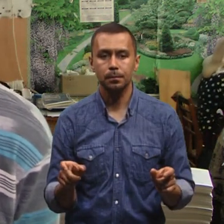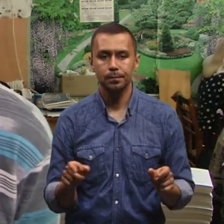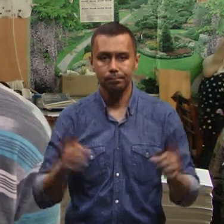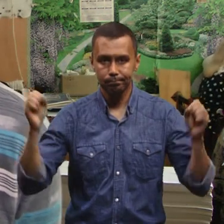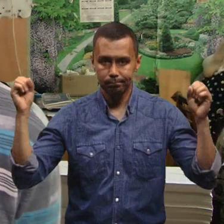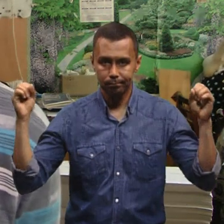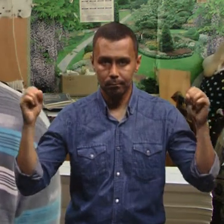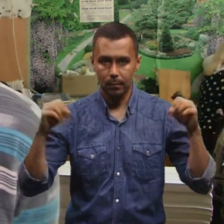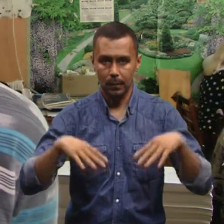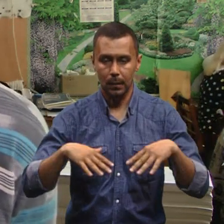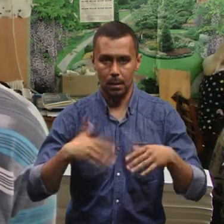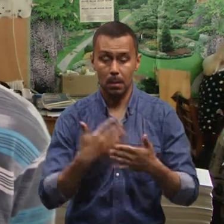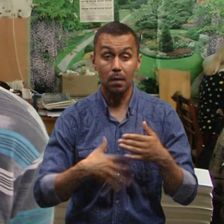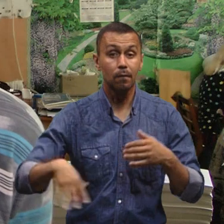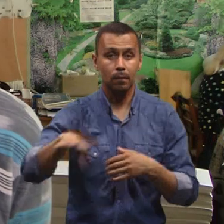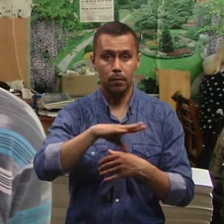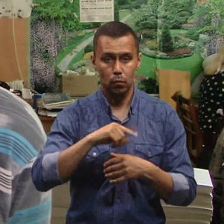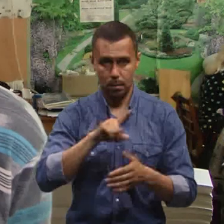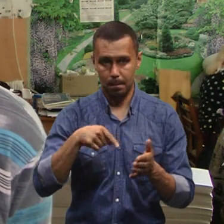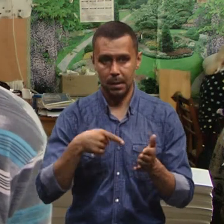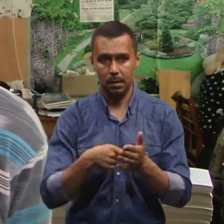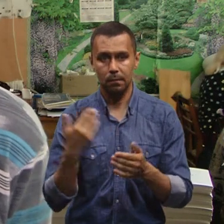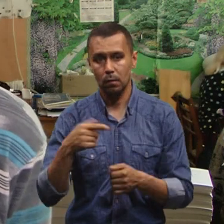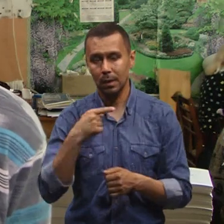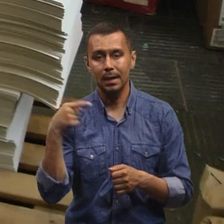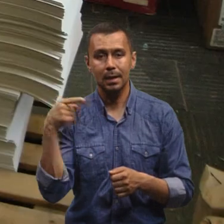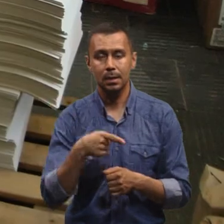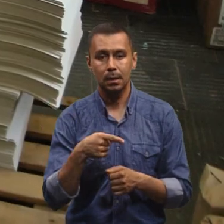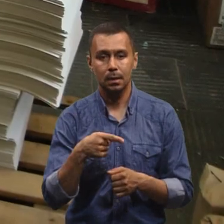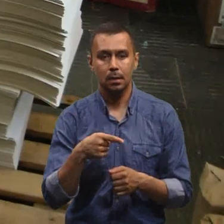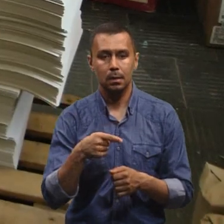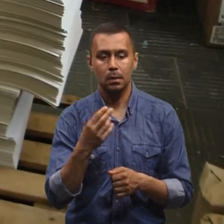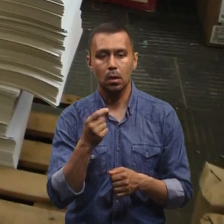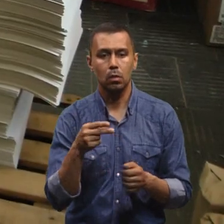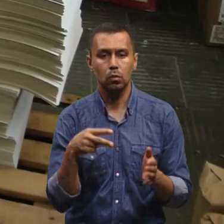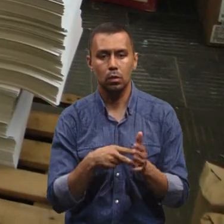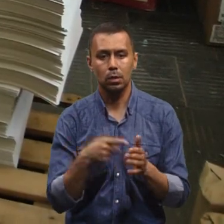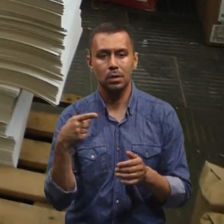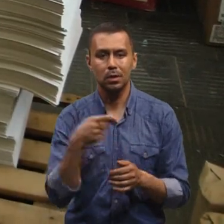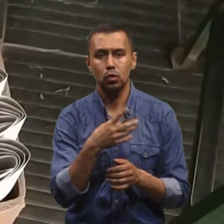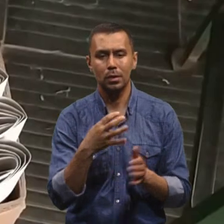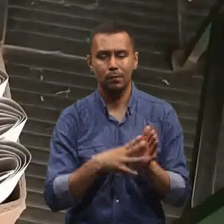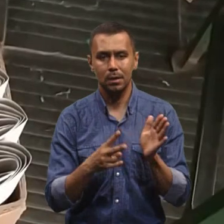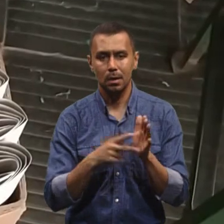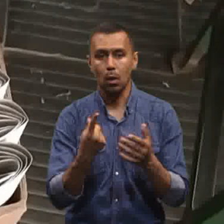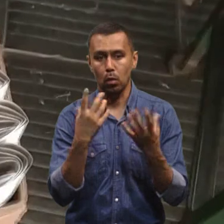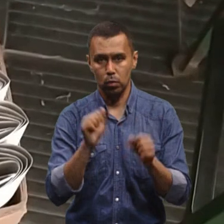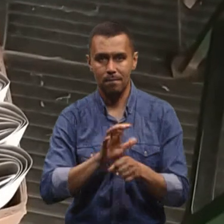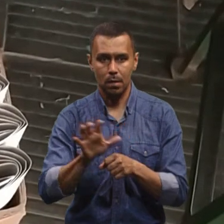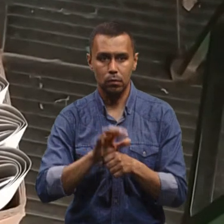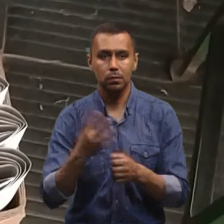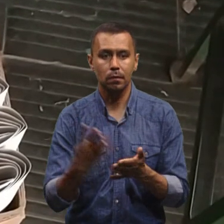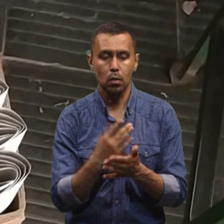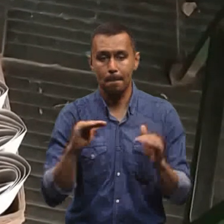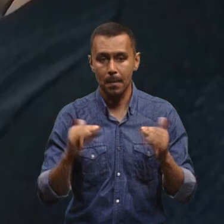з'їжджаються майже зі цього міста. Із його слів, 1000 тек коштують 497 гривень. За день тут можуть виготовити